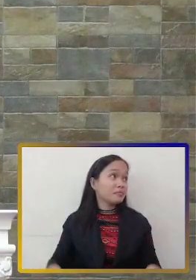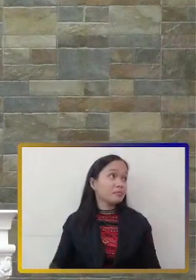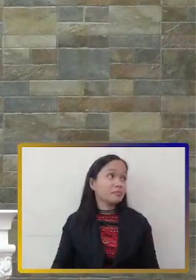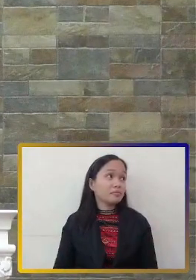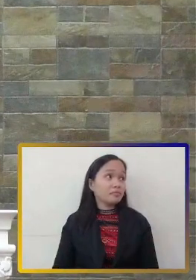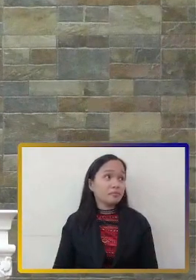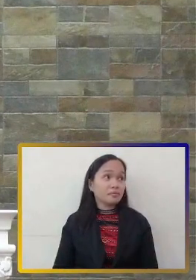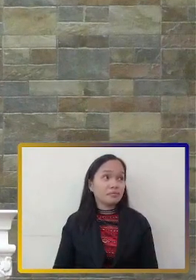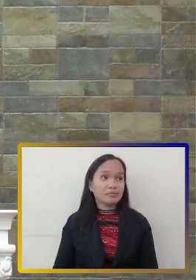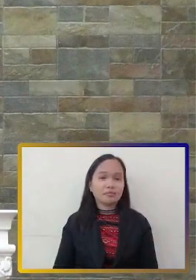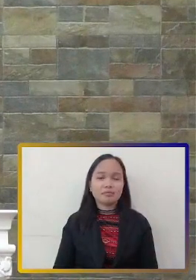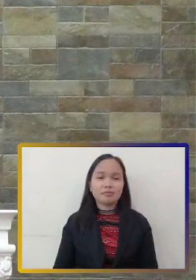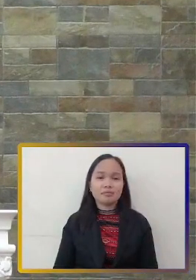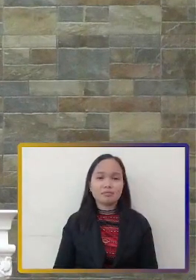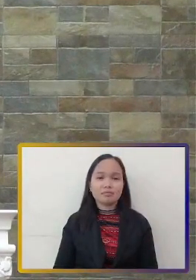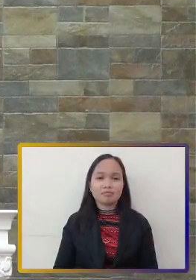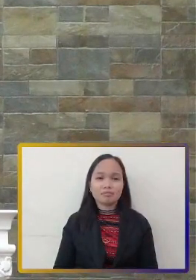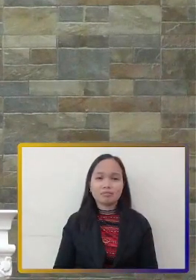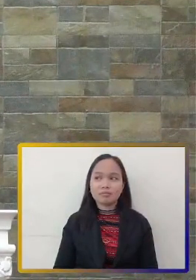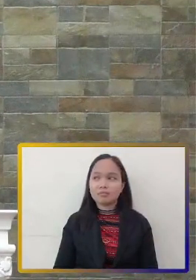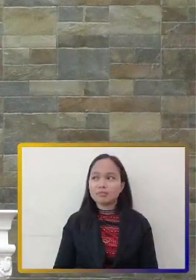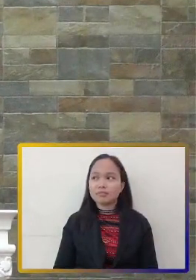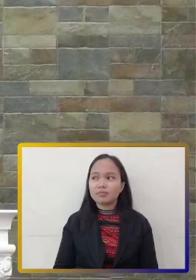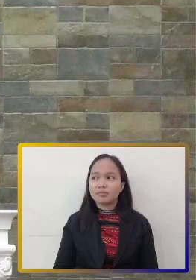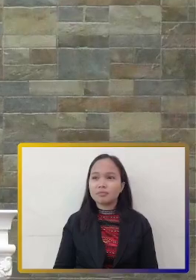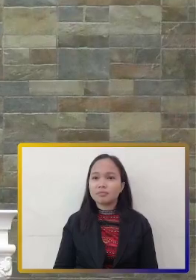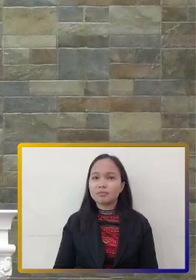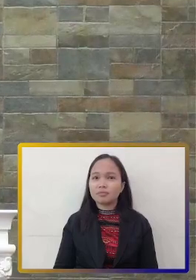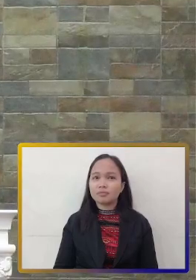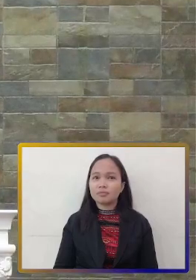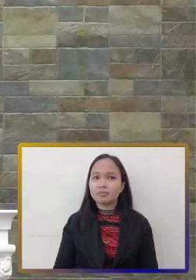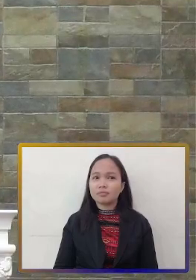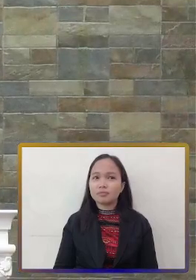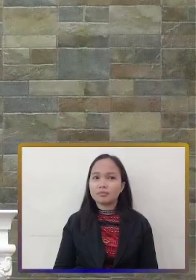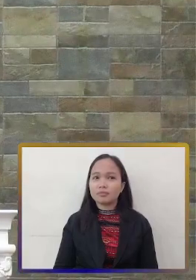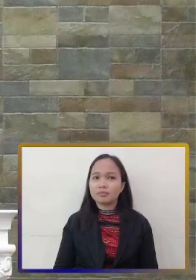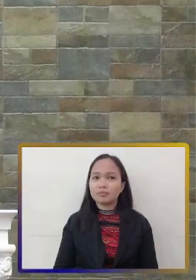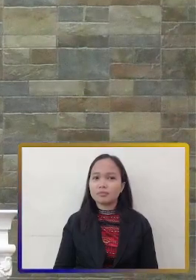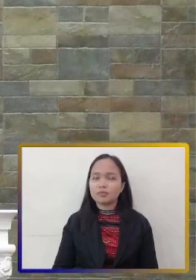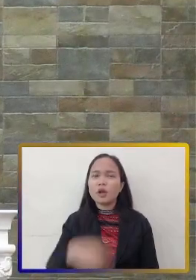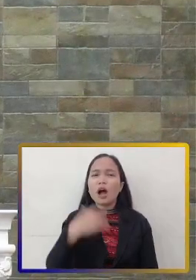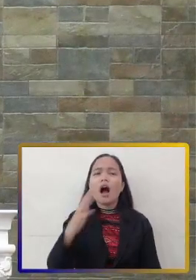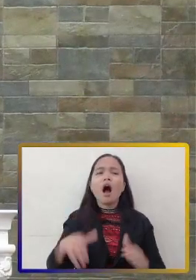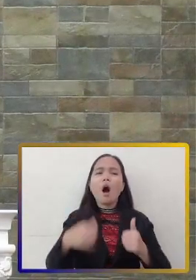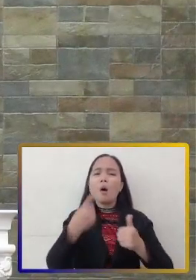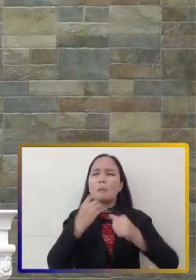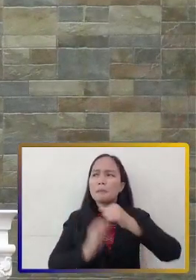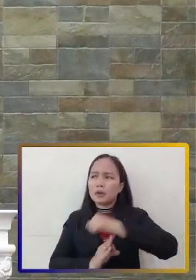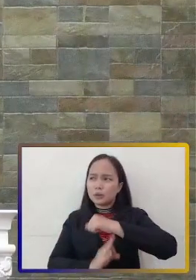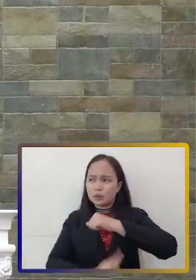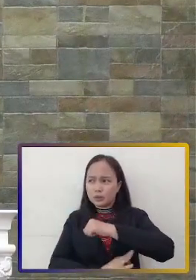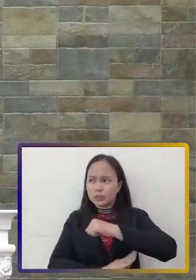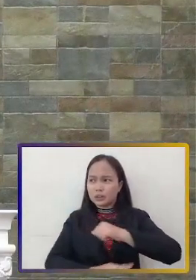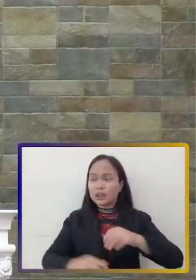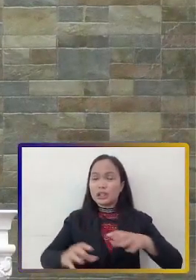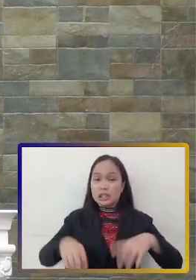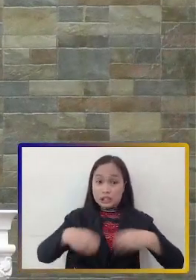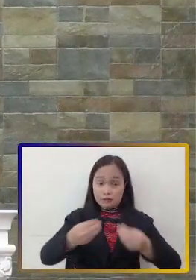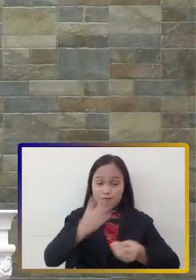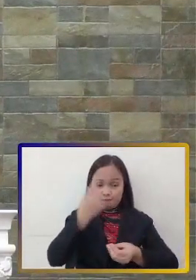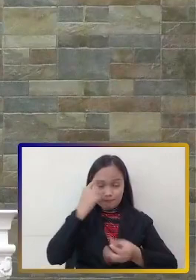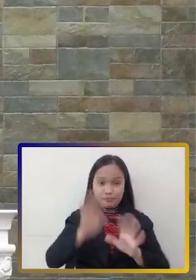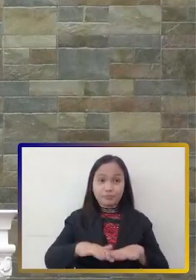nagtatayo ng buhay ng anak ninyo sa pundasyon na inilagay ng Diyos para sa inyo?